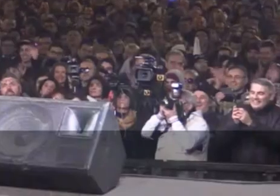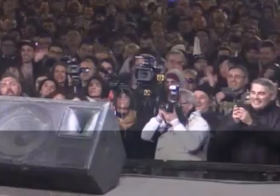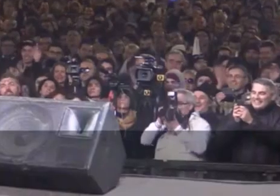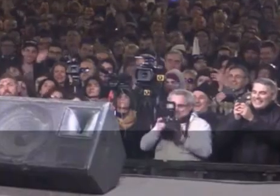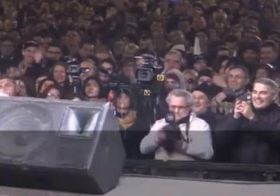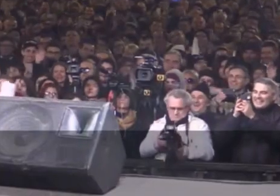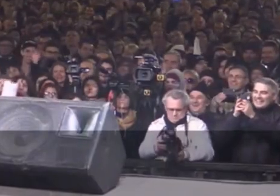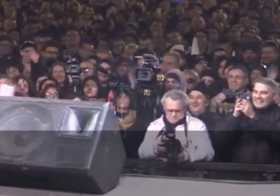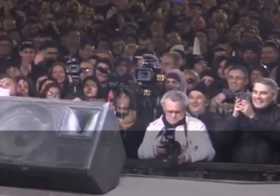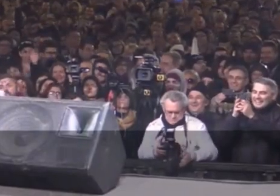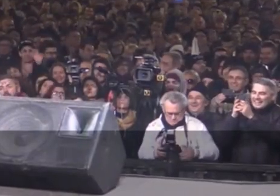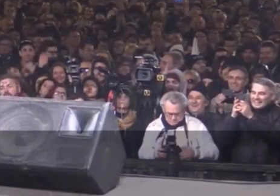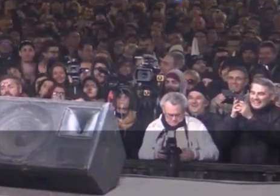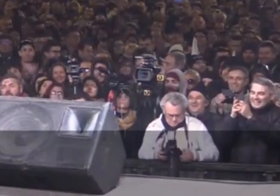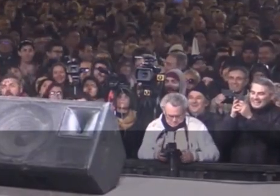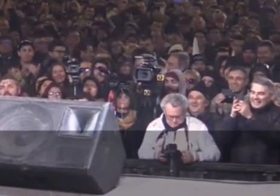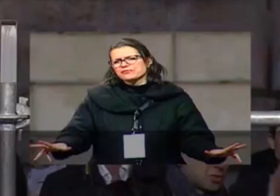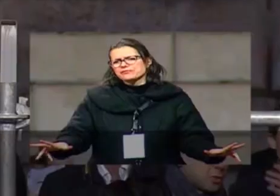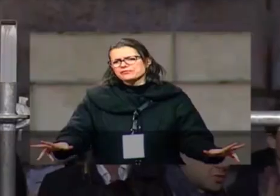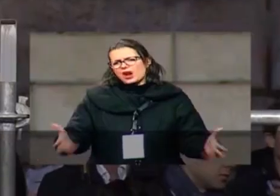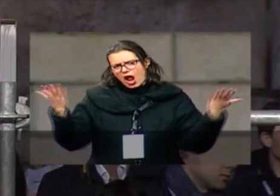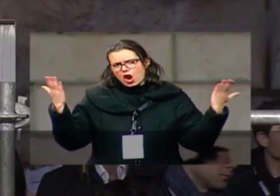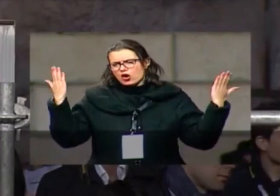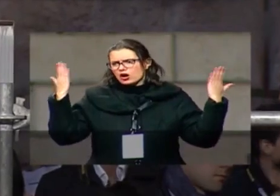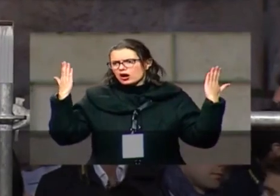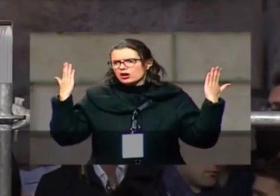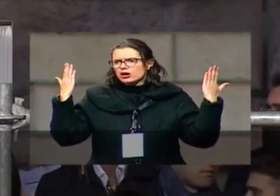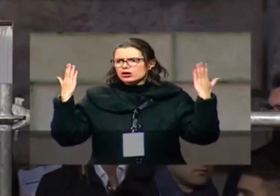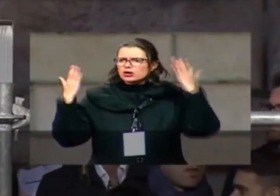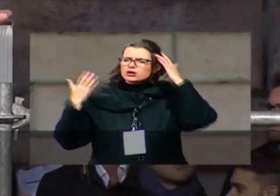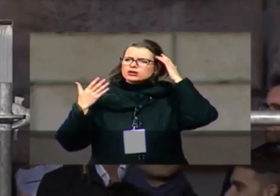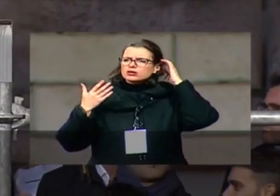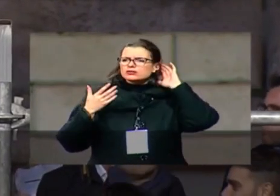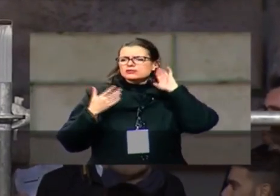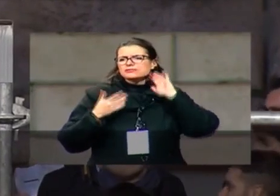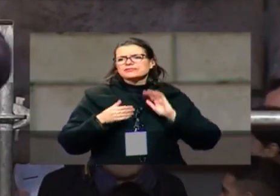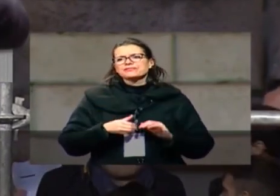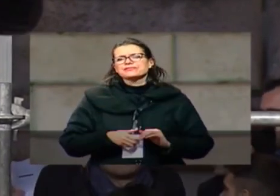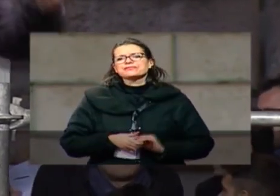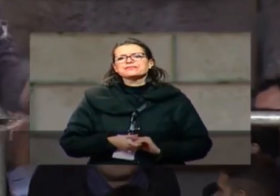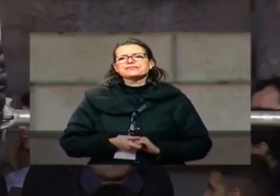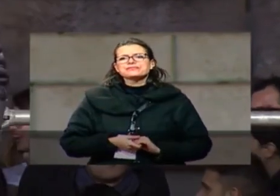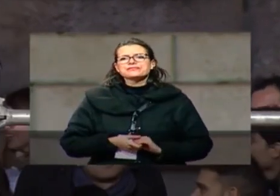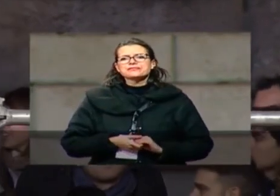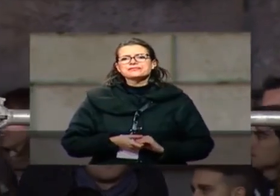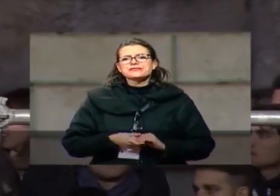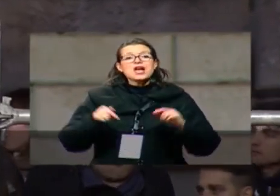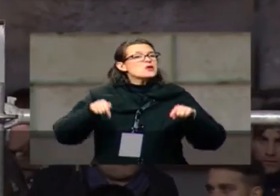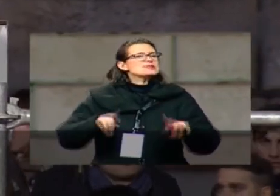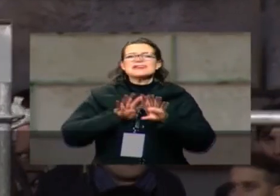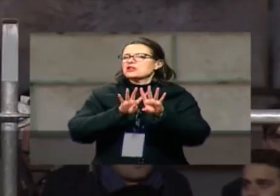lasci nascosti E allora E allora questa è stata una grande